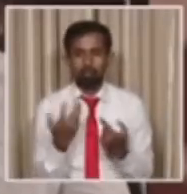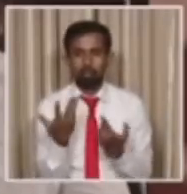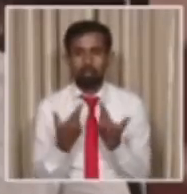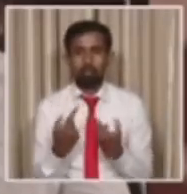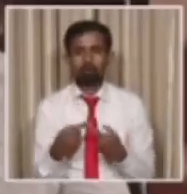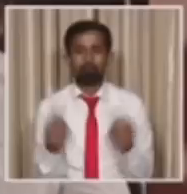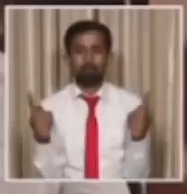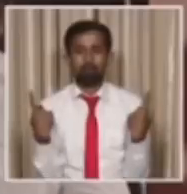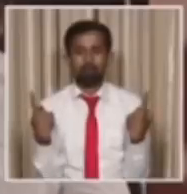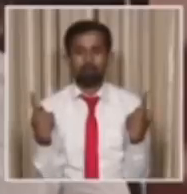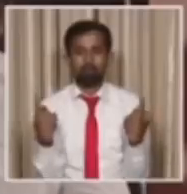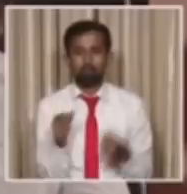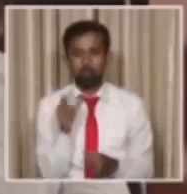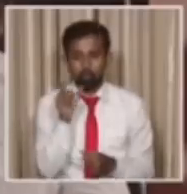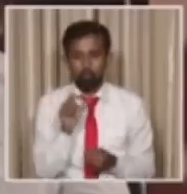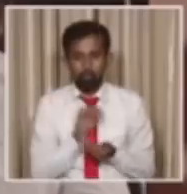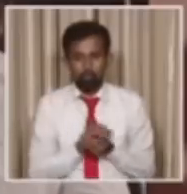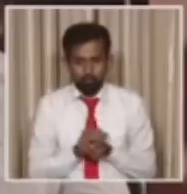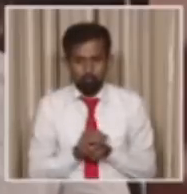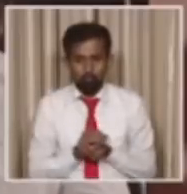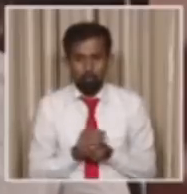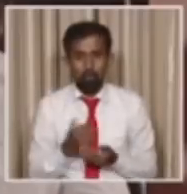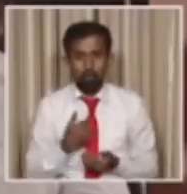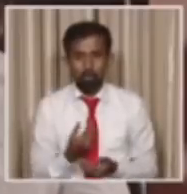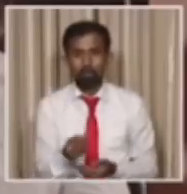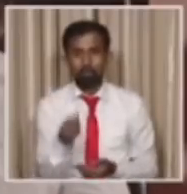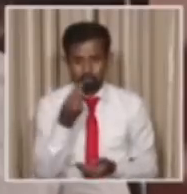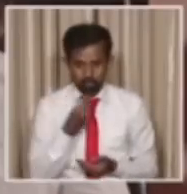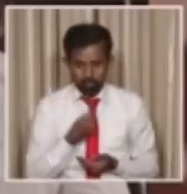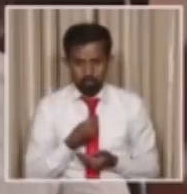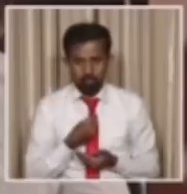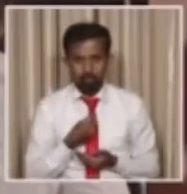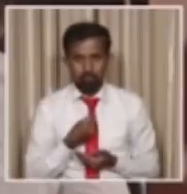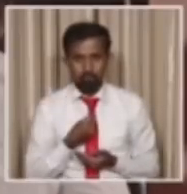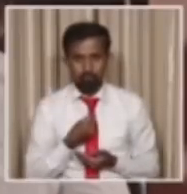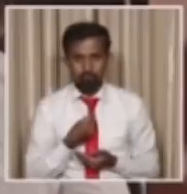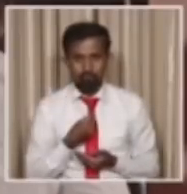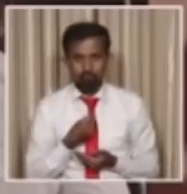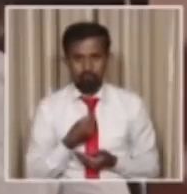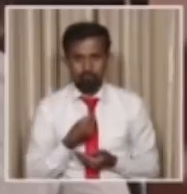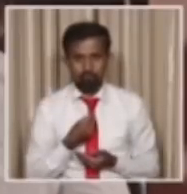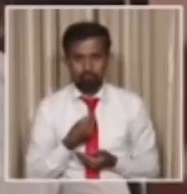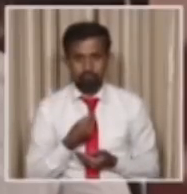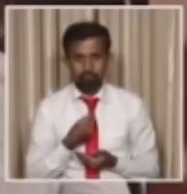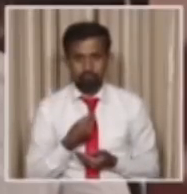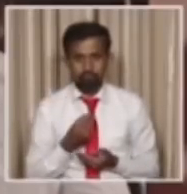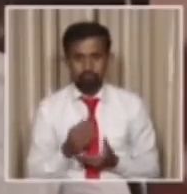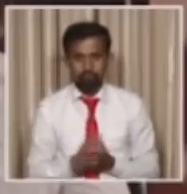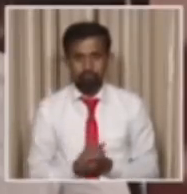කියනවා ඔබතුමා ළඟ තියෙන එක කරුණා කරලා මට දෙන්න මම